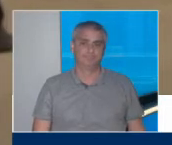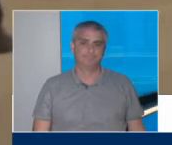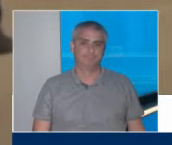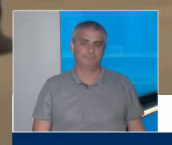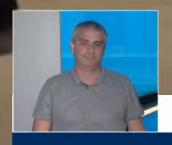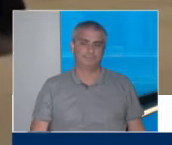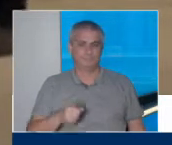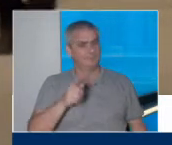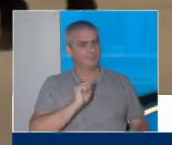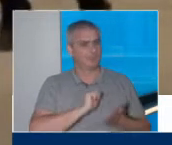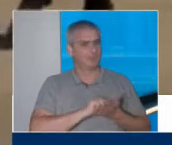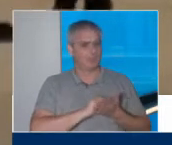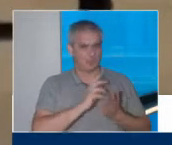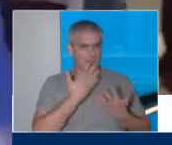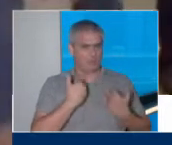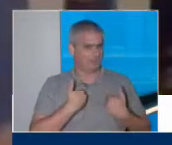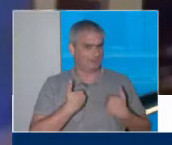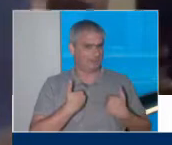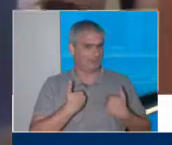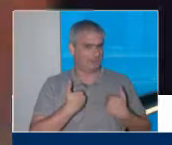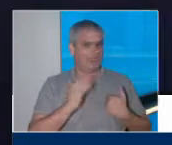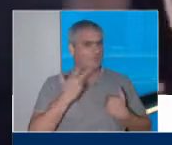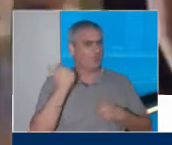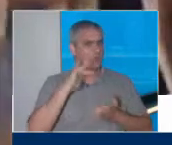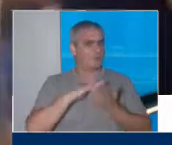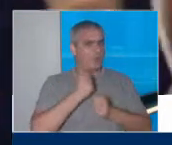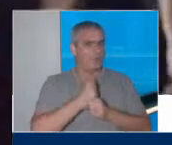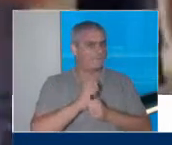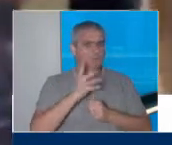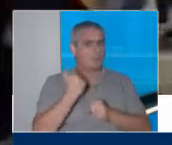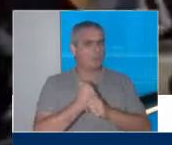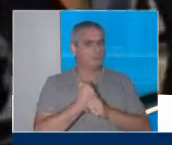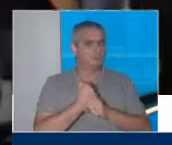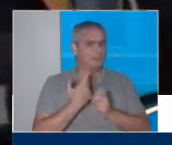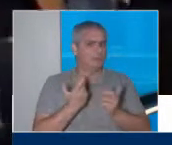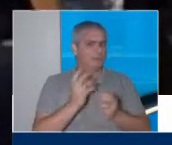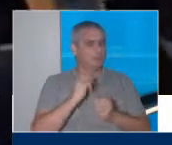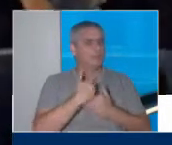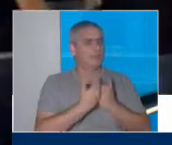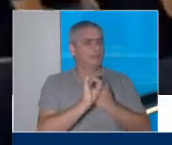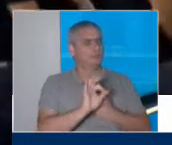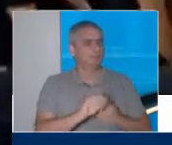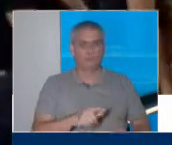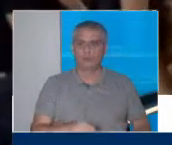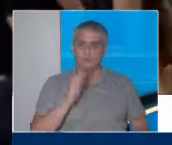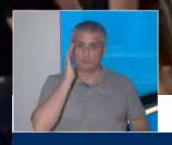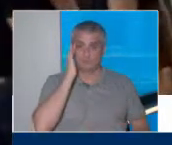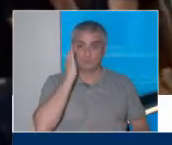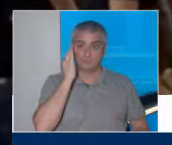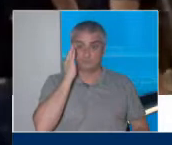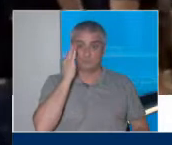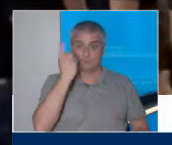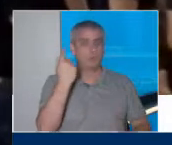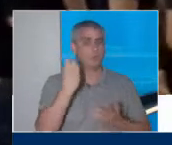אגב, כעיתונאי, אתה יכול לספר לנו איפה הוא עבד, מה הוא עשה לפרנסתו? הוא הקים אחד